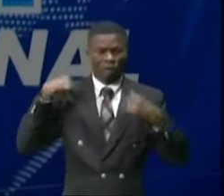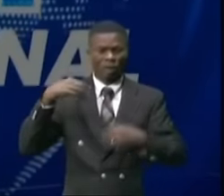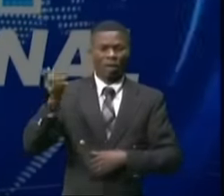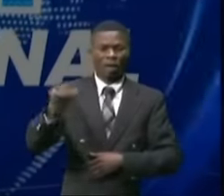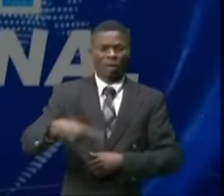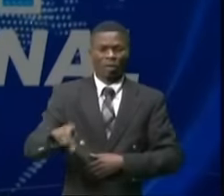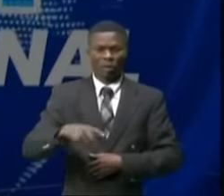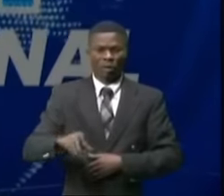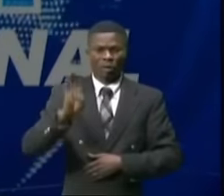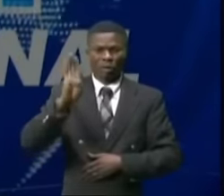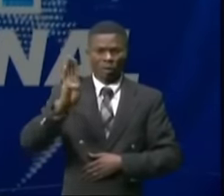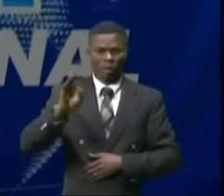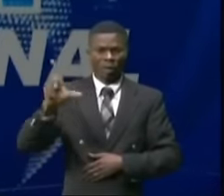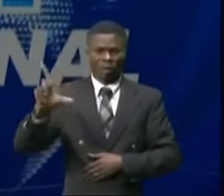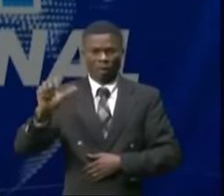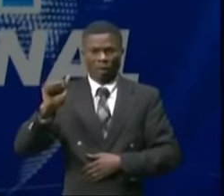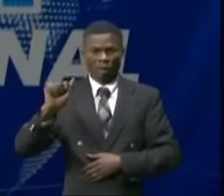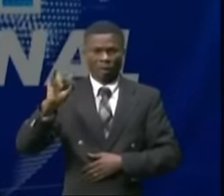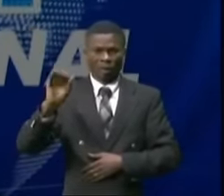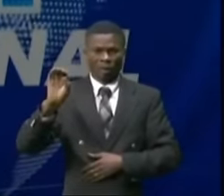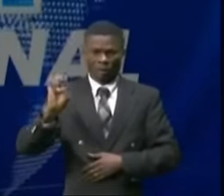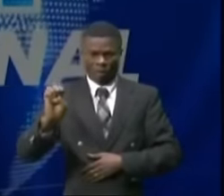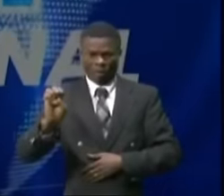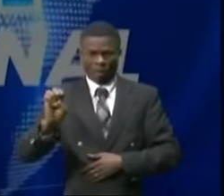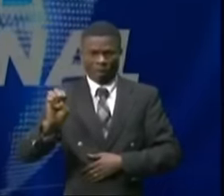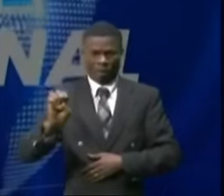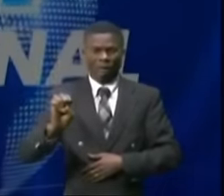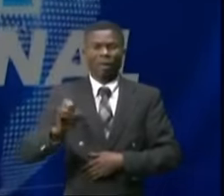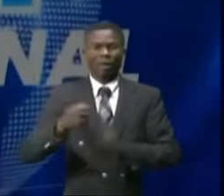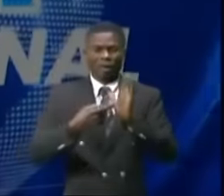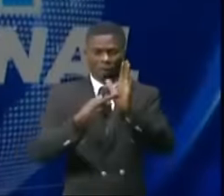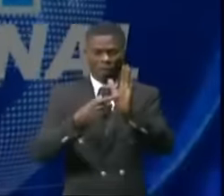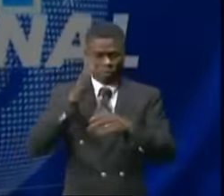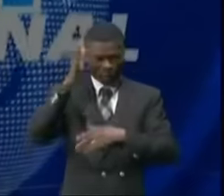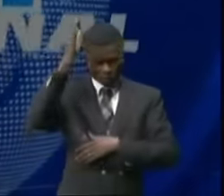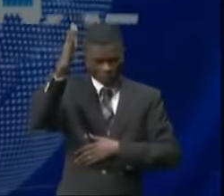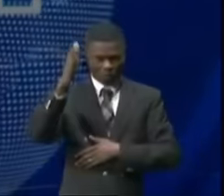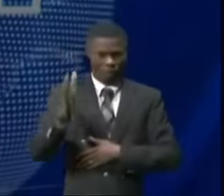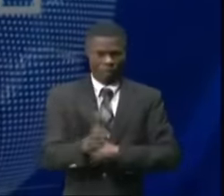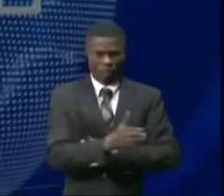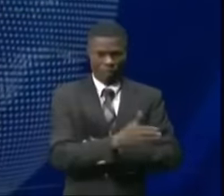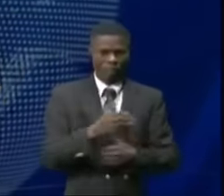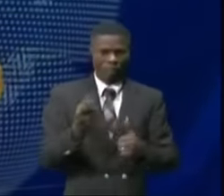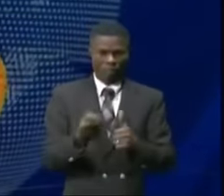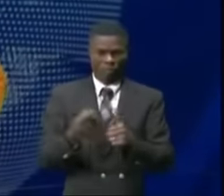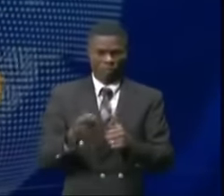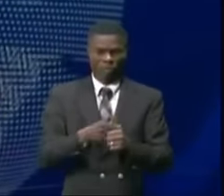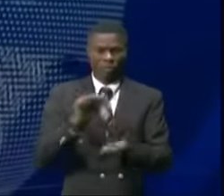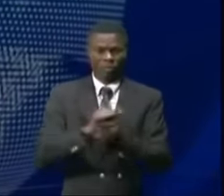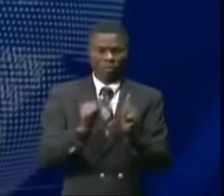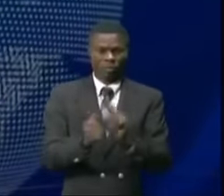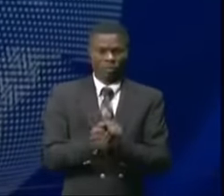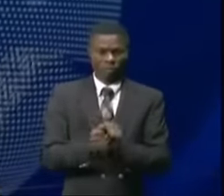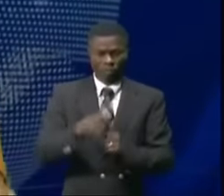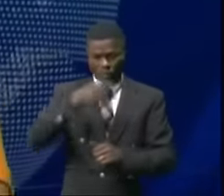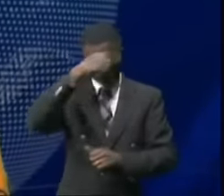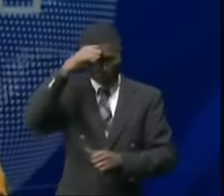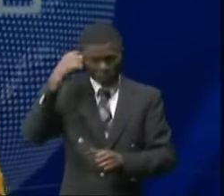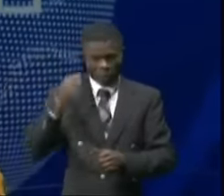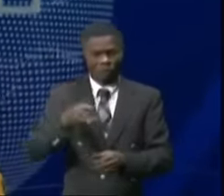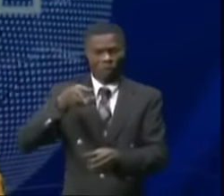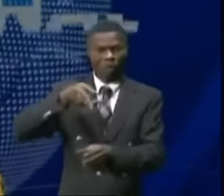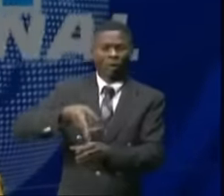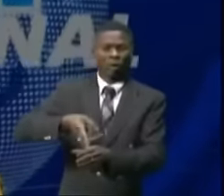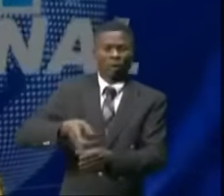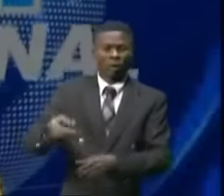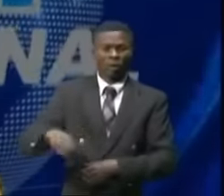provincial Blaise Kilimba Limba. Donc c'est à suivre un peu plus tard. D'abord, cette situation de pénurie de carburant